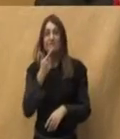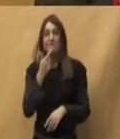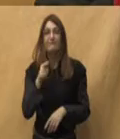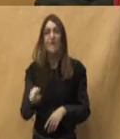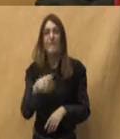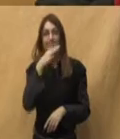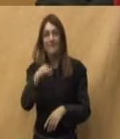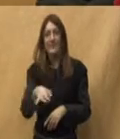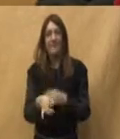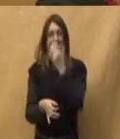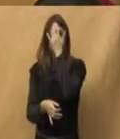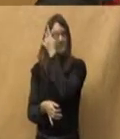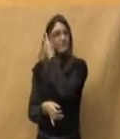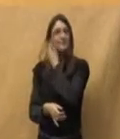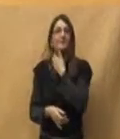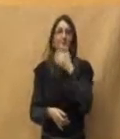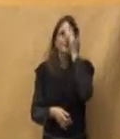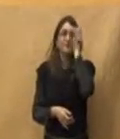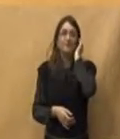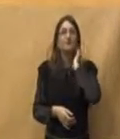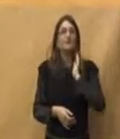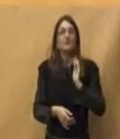pitanja. Naime, gledajte ovako.